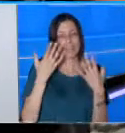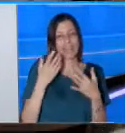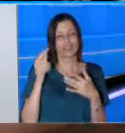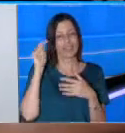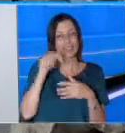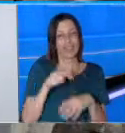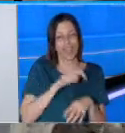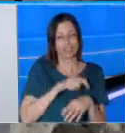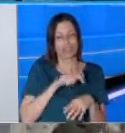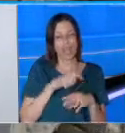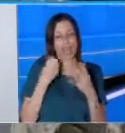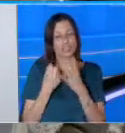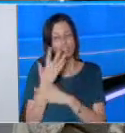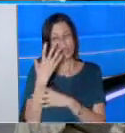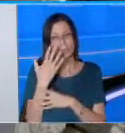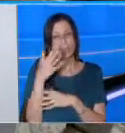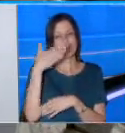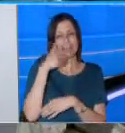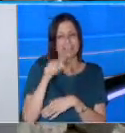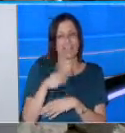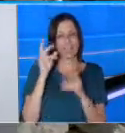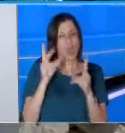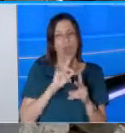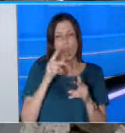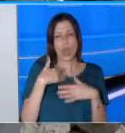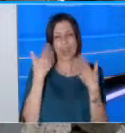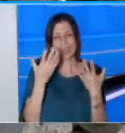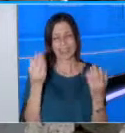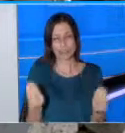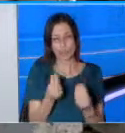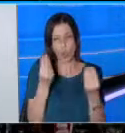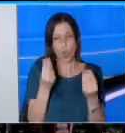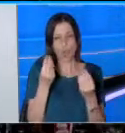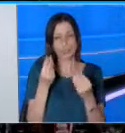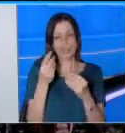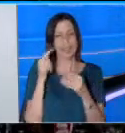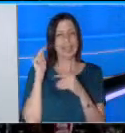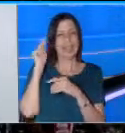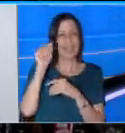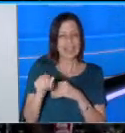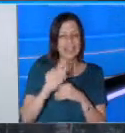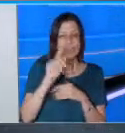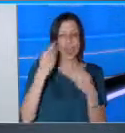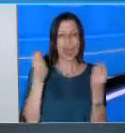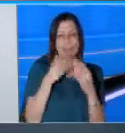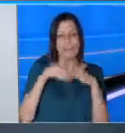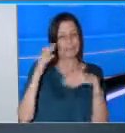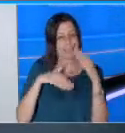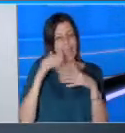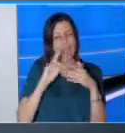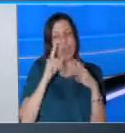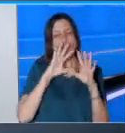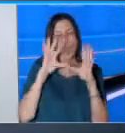אז מדינת ישראל יכולה לא לתת לסחורות להיכנס, לא לחומרי בניין, לא